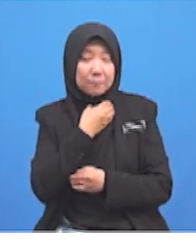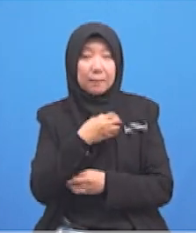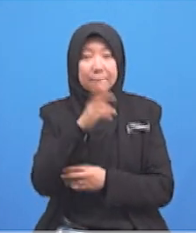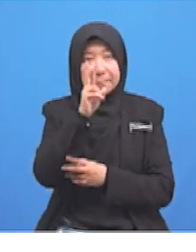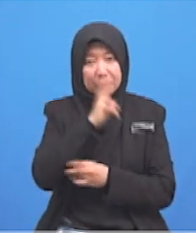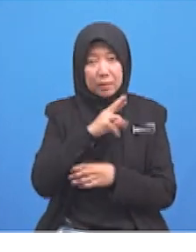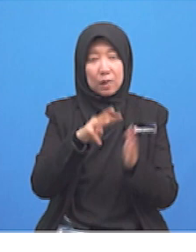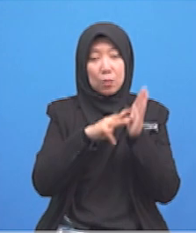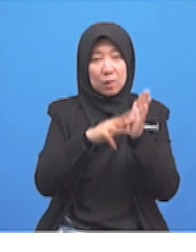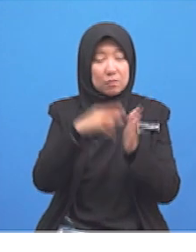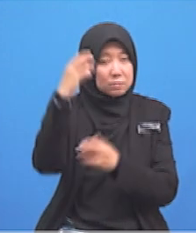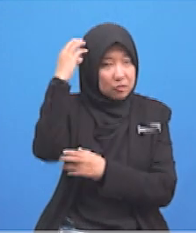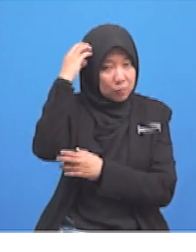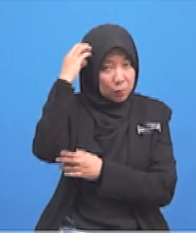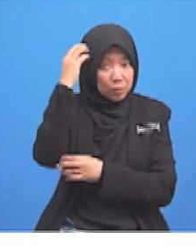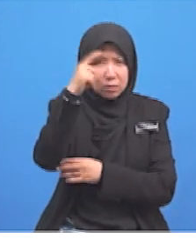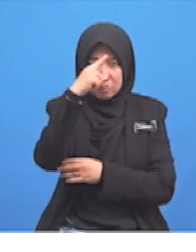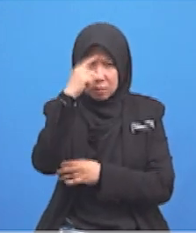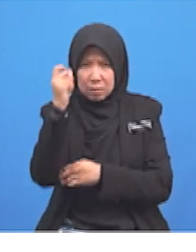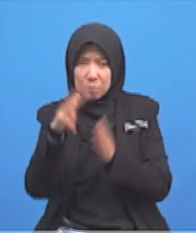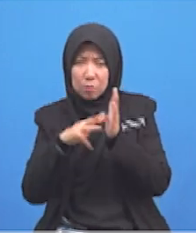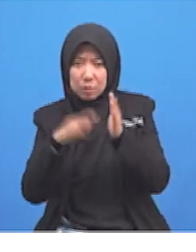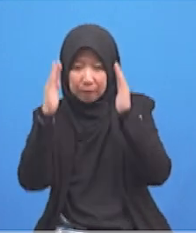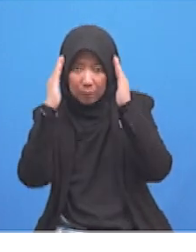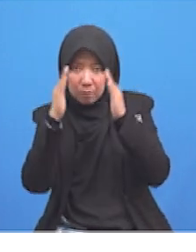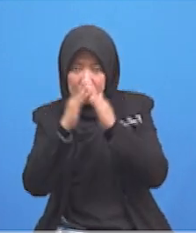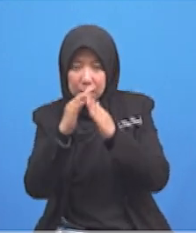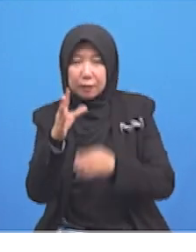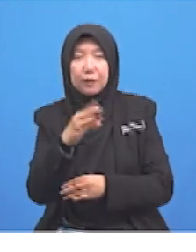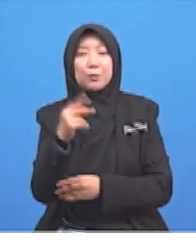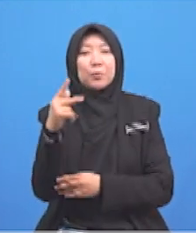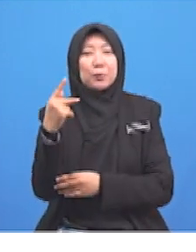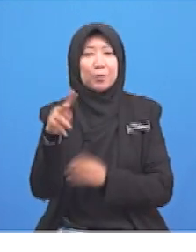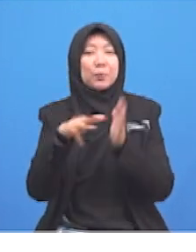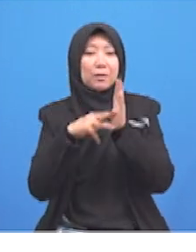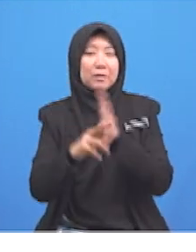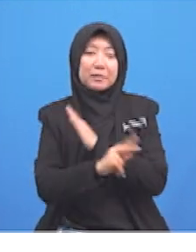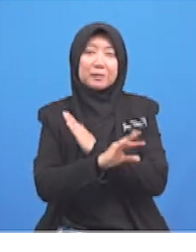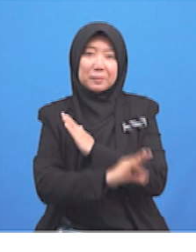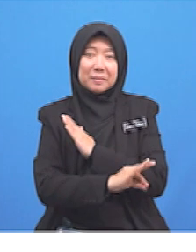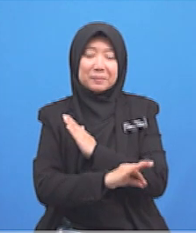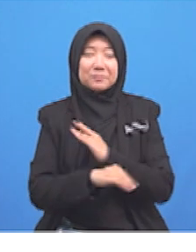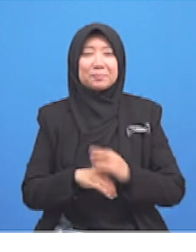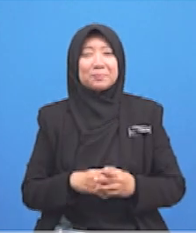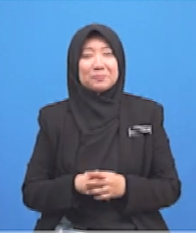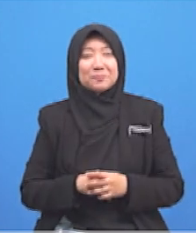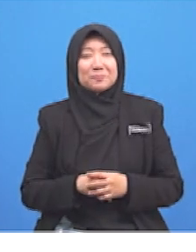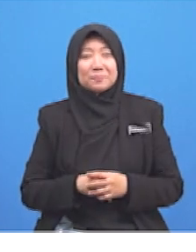merah mewakili Selangor, hitam mewakili Pahang dan kuning mewakili Negeri Sembilan.